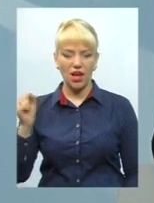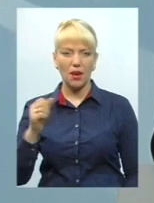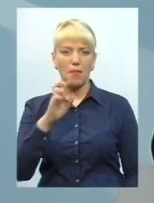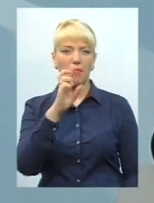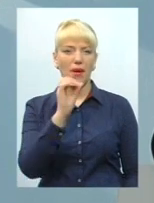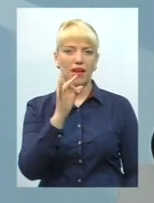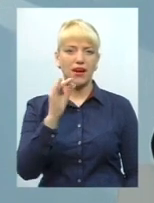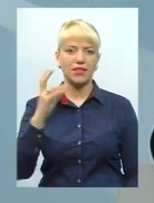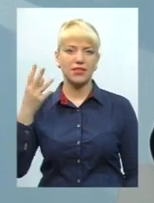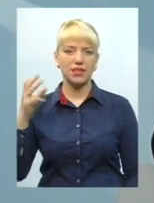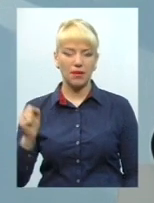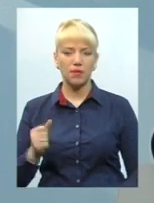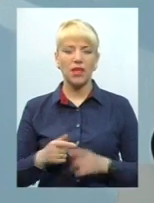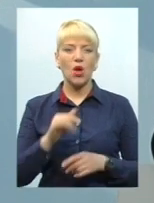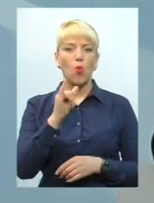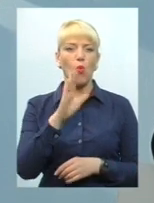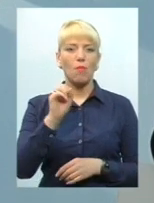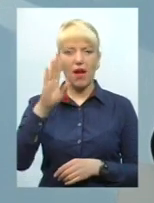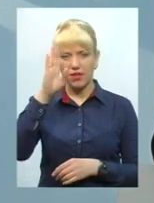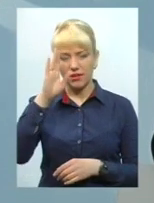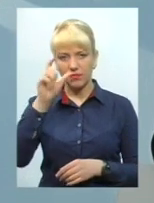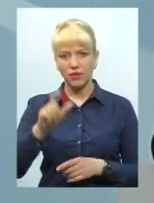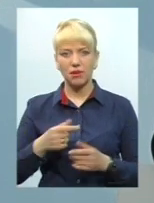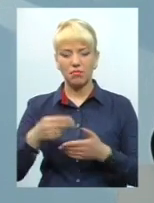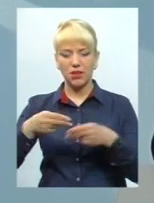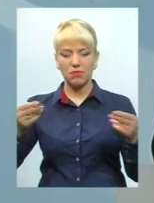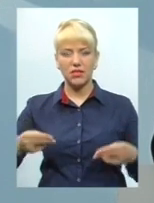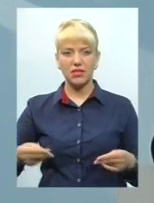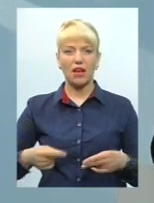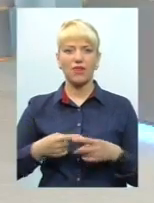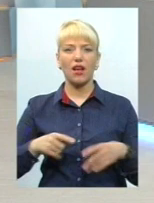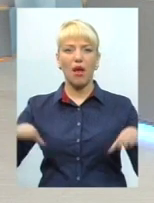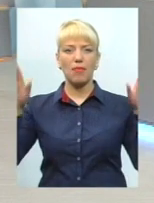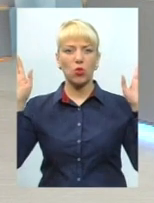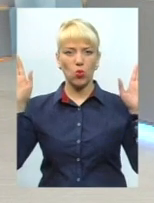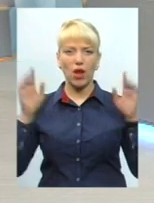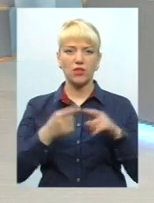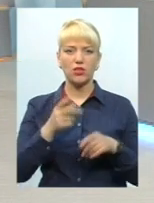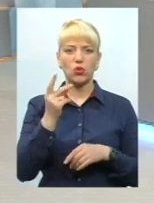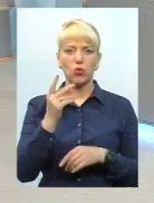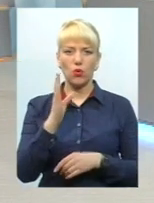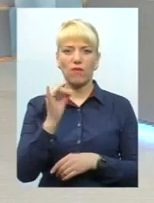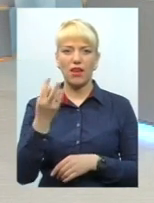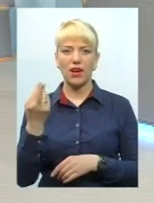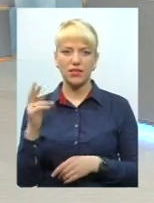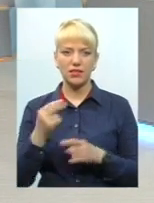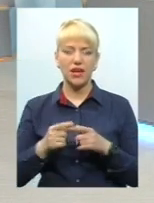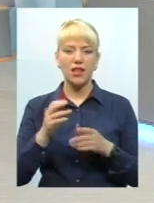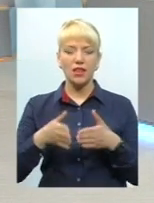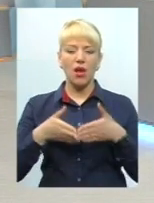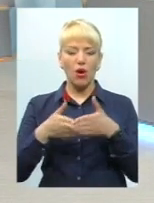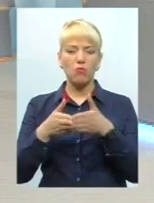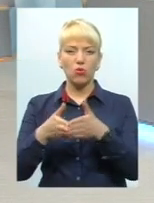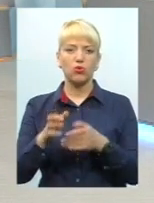генерал-майор Кузьма Дерев'янко, підписав акт капітуляції 2 вересня на борту лінкора «Міссурі»,